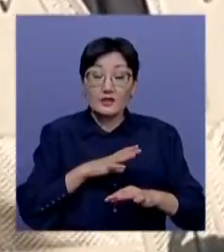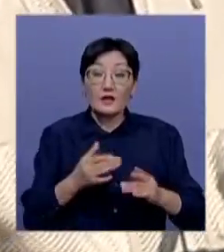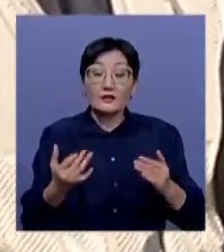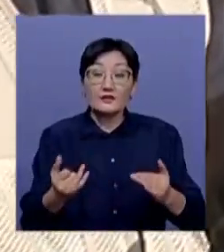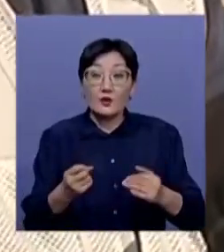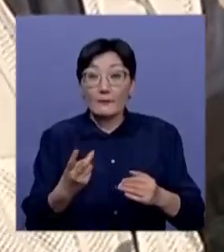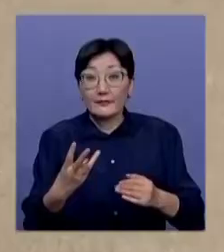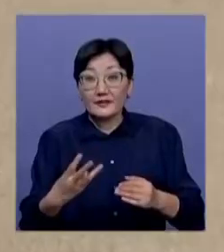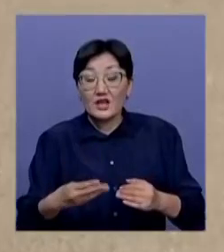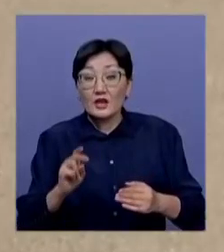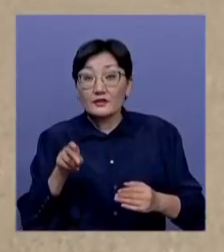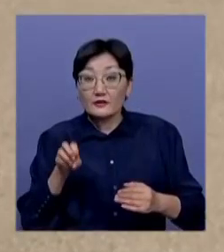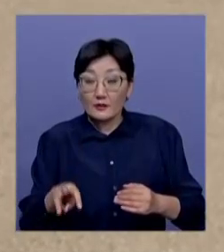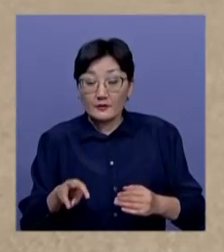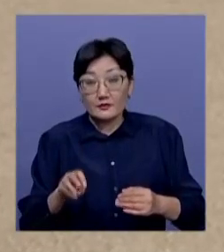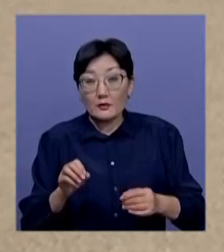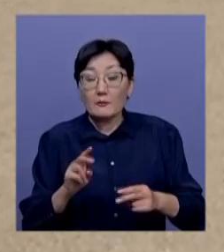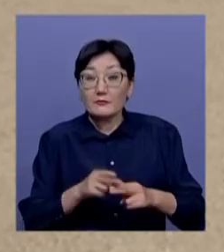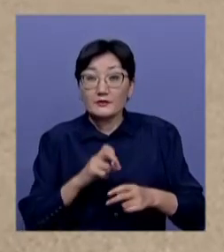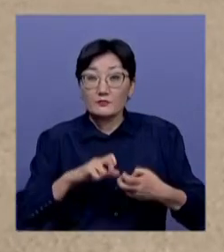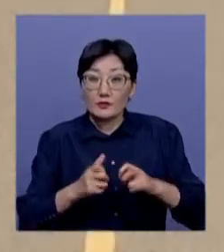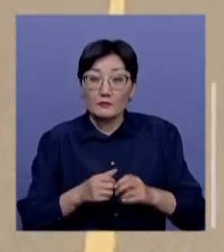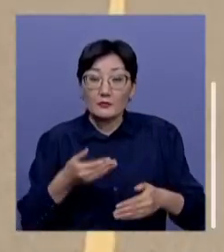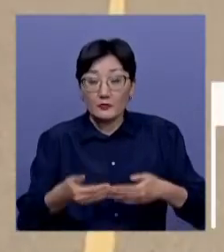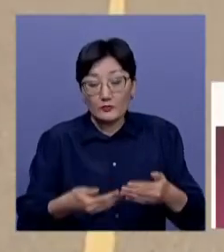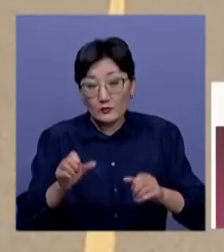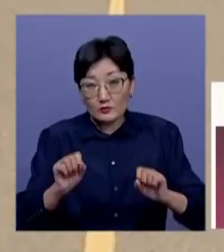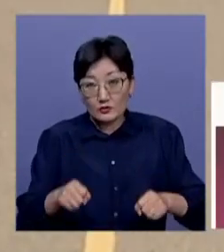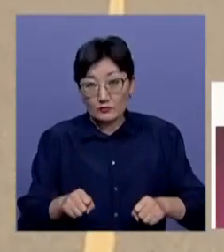Қазір бірнеше шақырымды еш қиындықсыз еңсере аламын дейді.